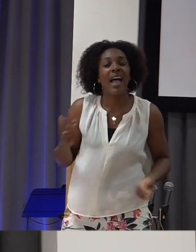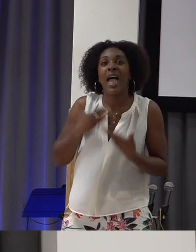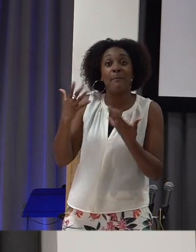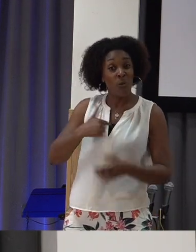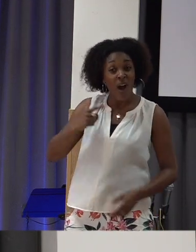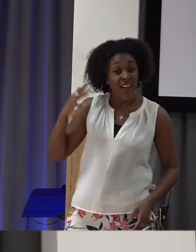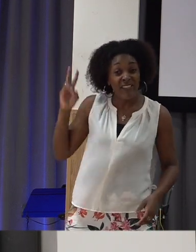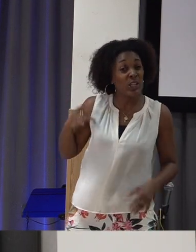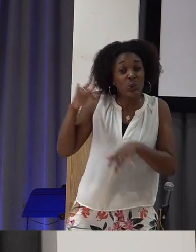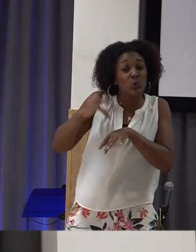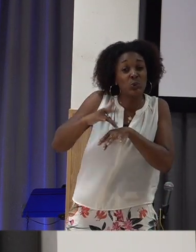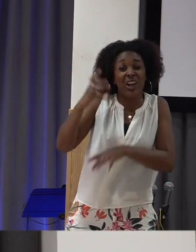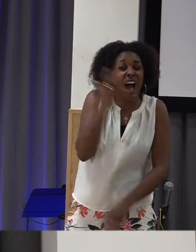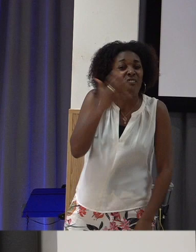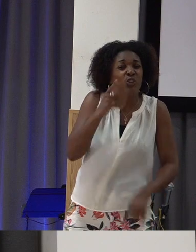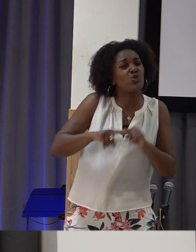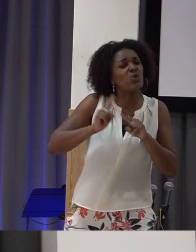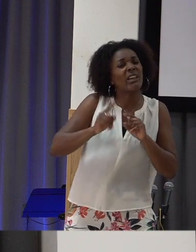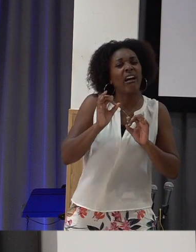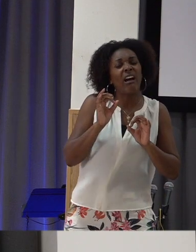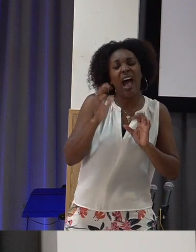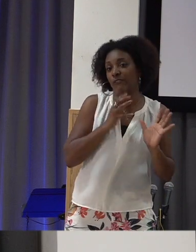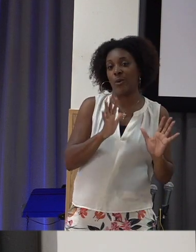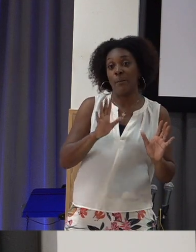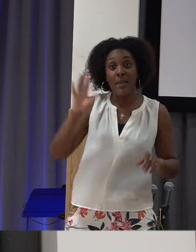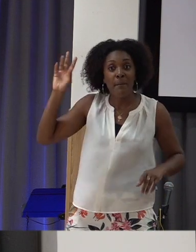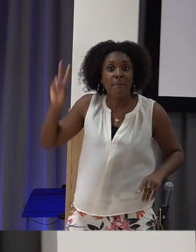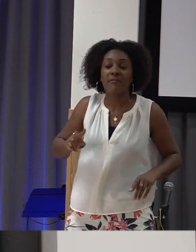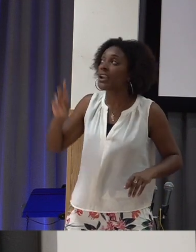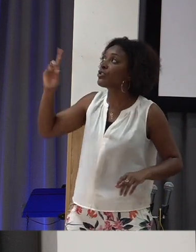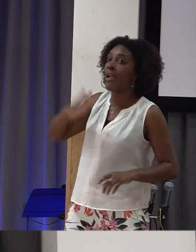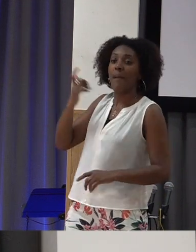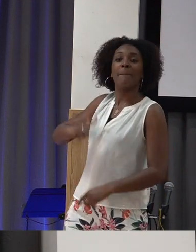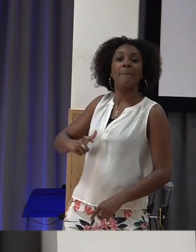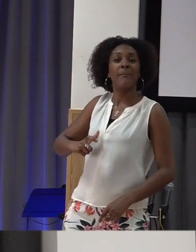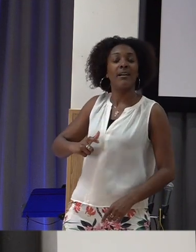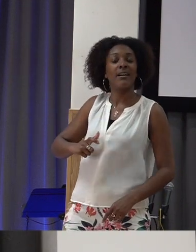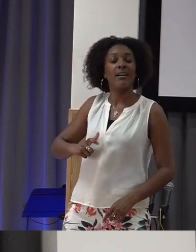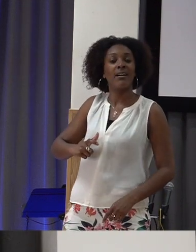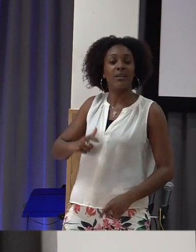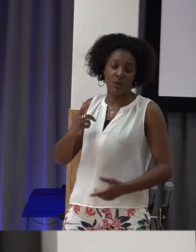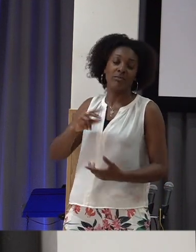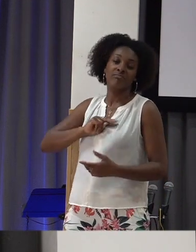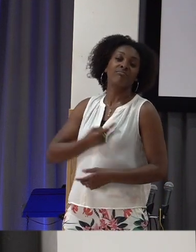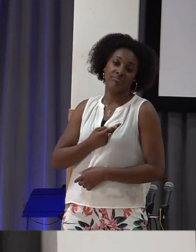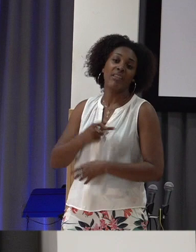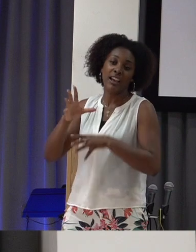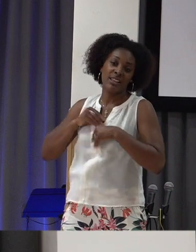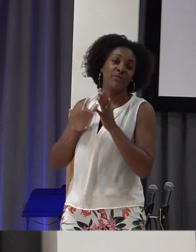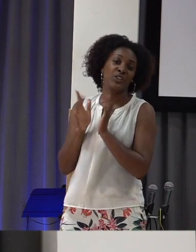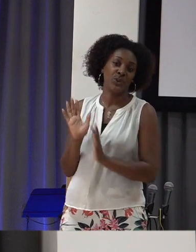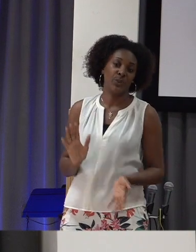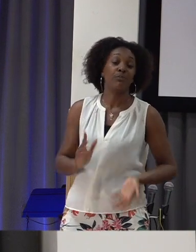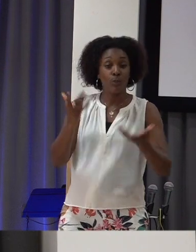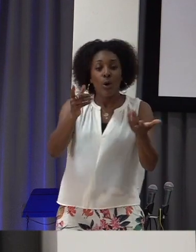pas glorieux, mais aucun reproche. Et il m'a aimé tel que j'étais. Alors, on va aller un peu plus loin. Je dis tout cela pour que vous